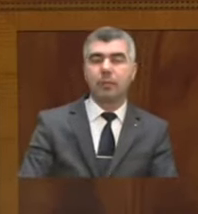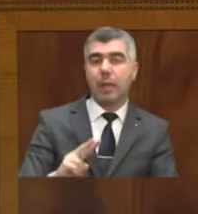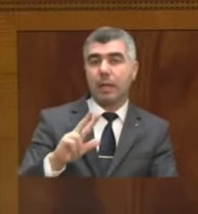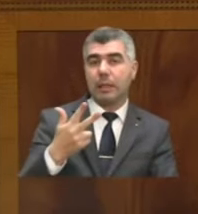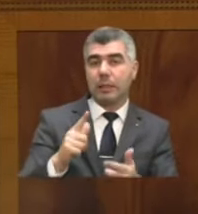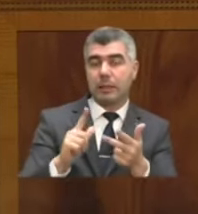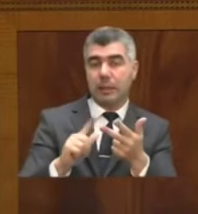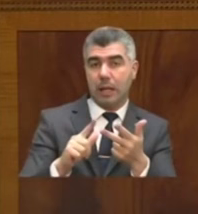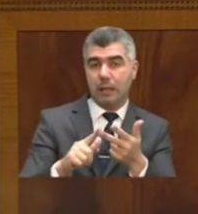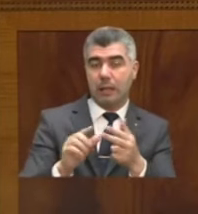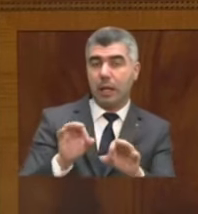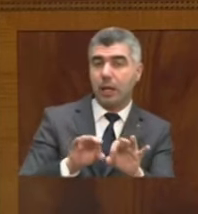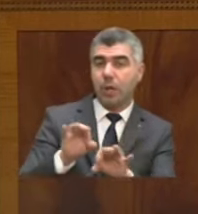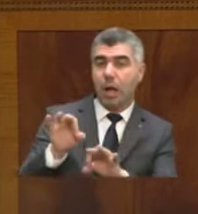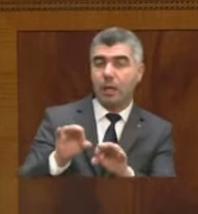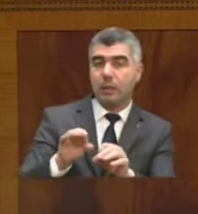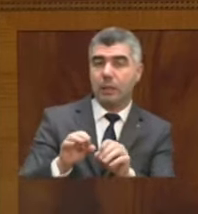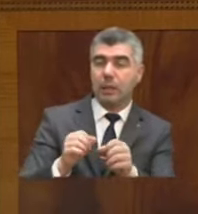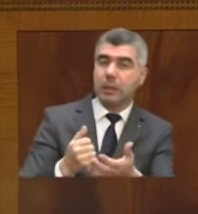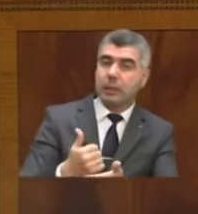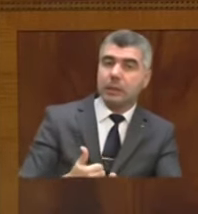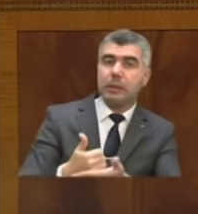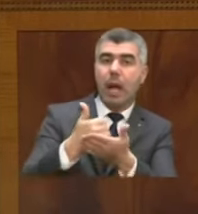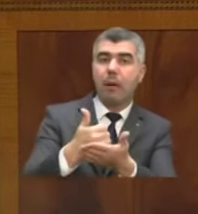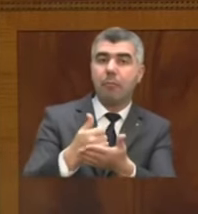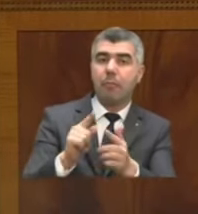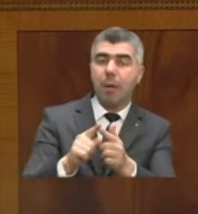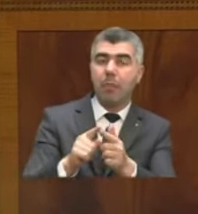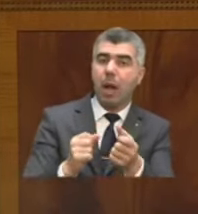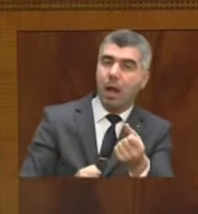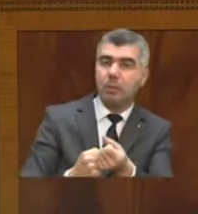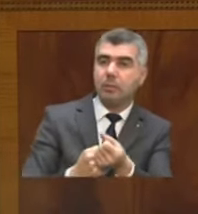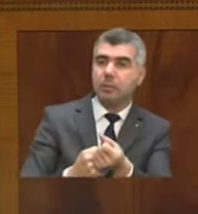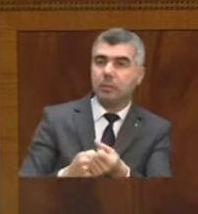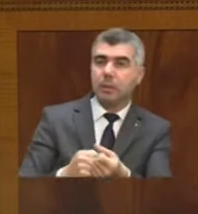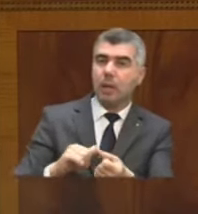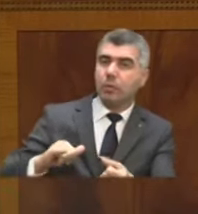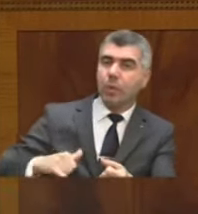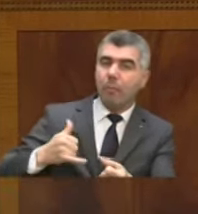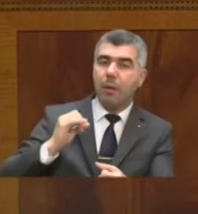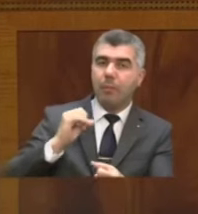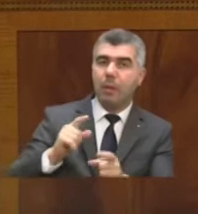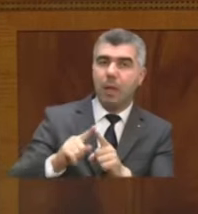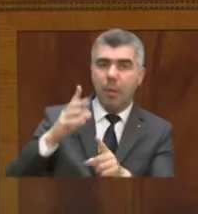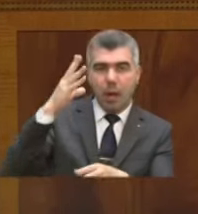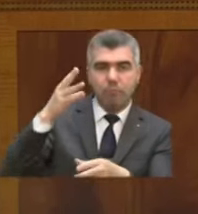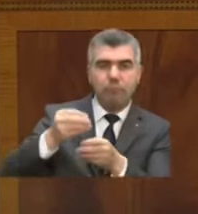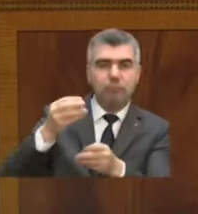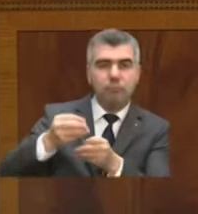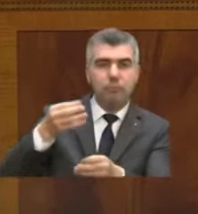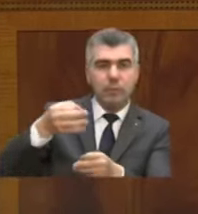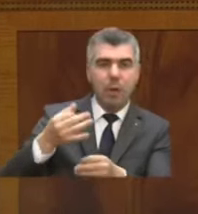الثالث هو تعزيز آلية الدعم التربوي من أجل مساعدة التلميذات والتلاميذ على تثبيت